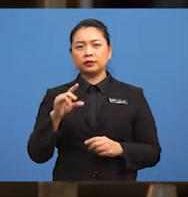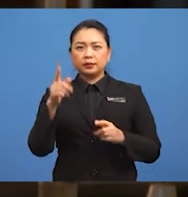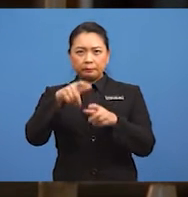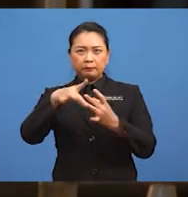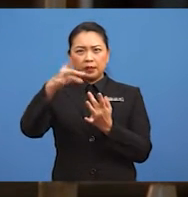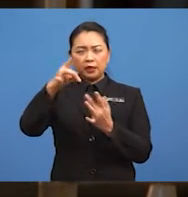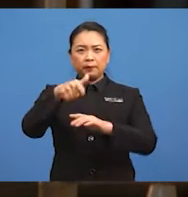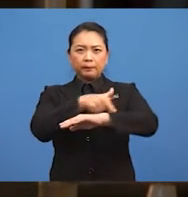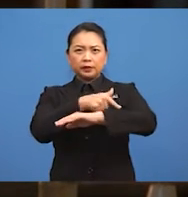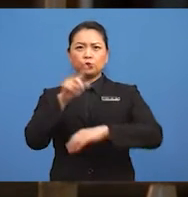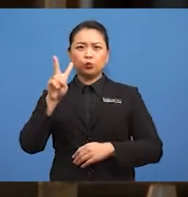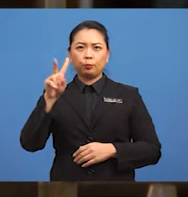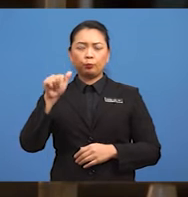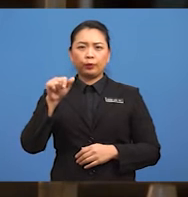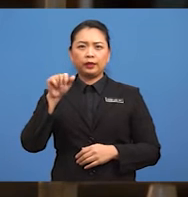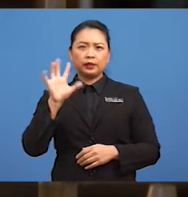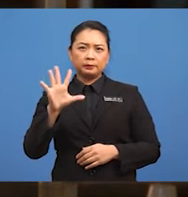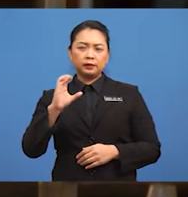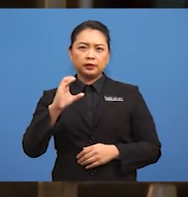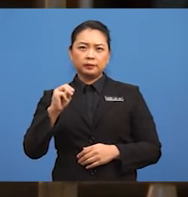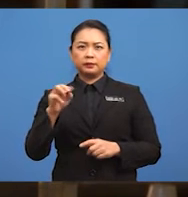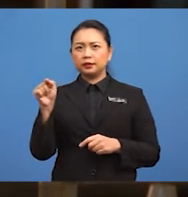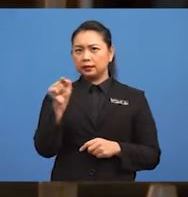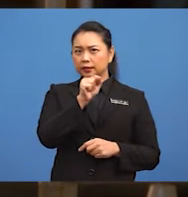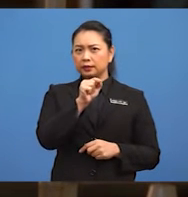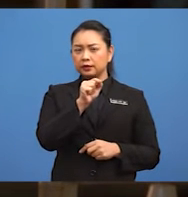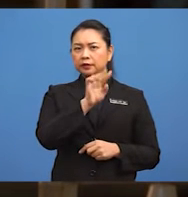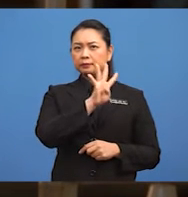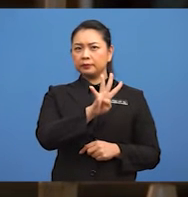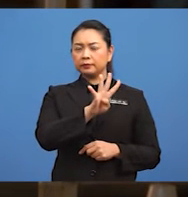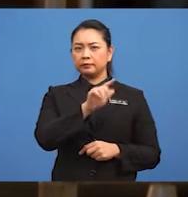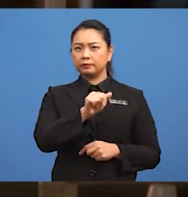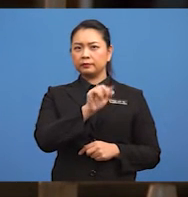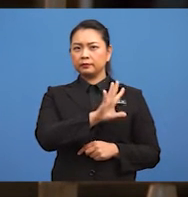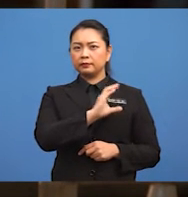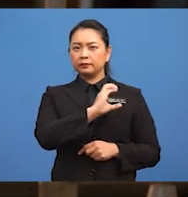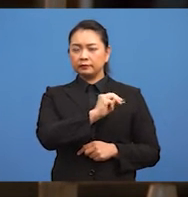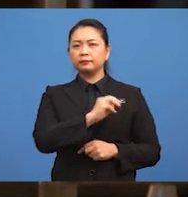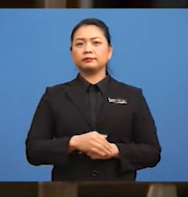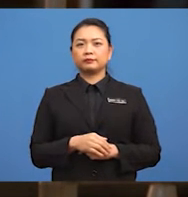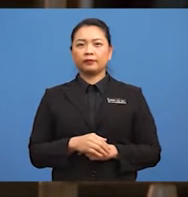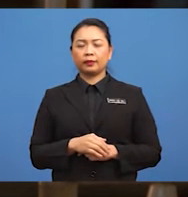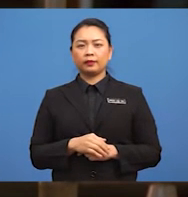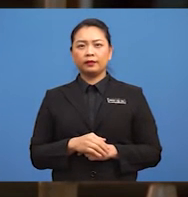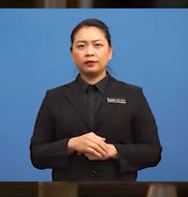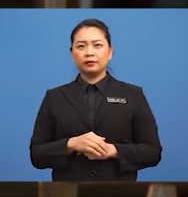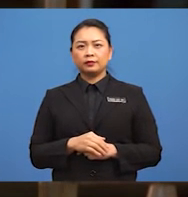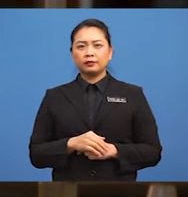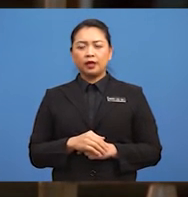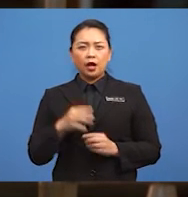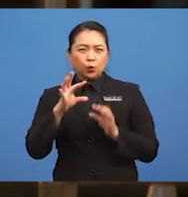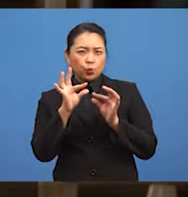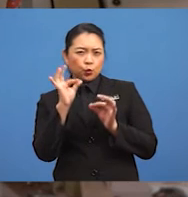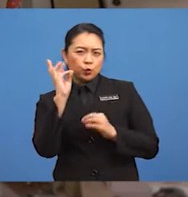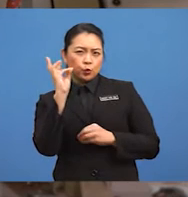ukuran 2.5 cm hingga 4.5 cm. Halus dan